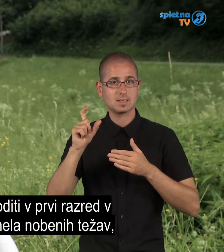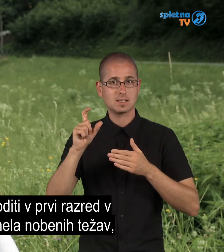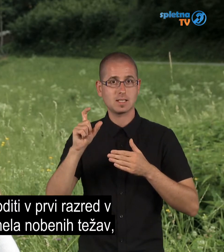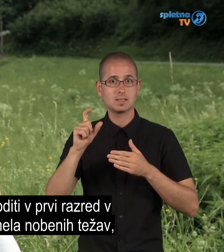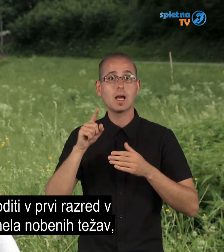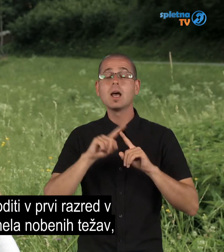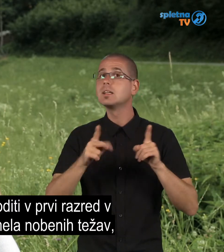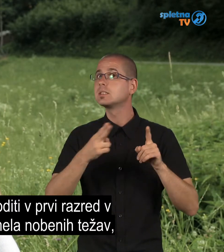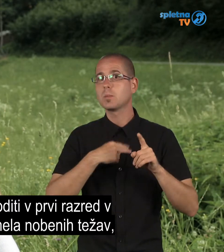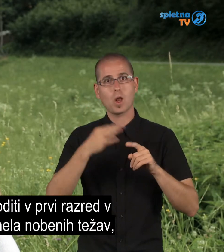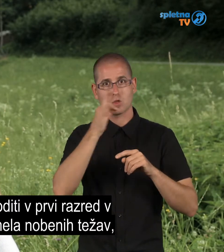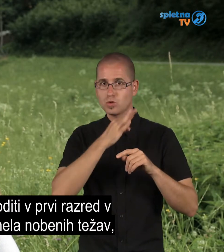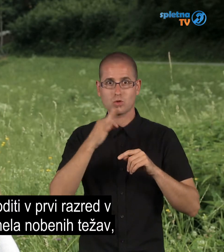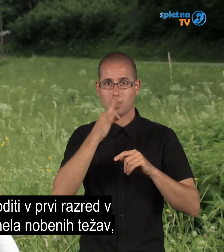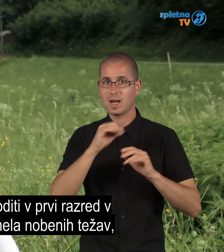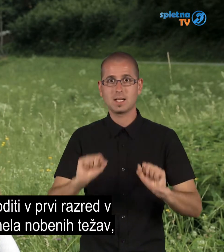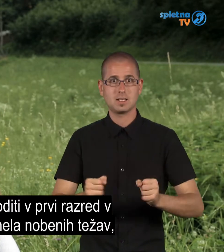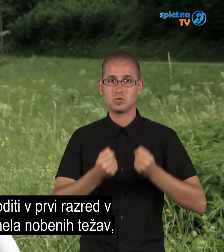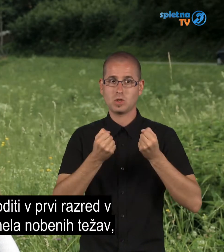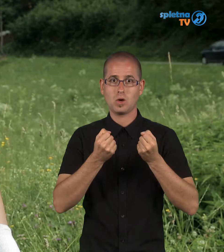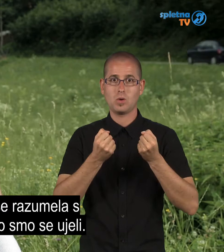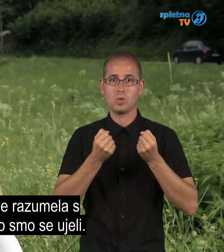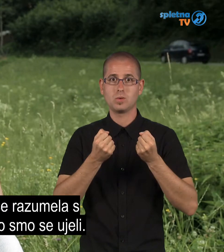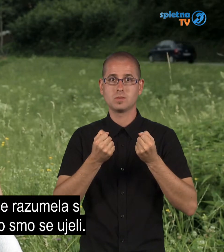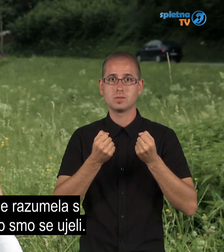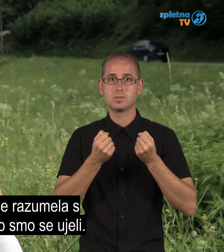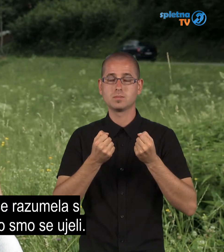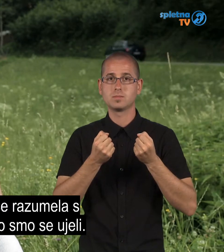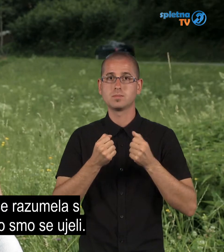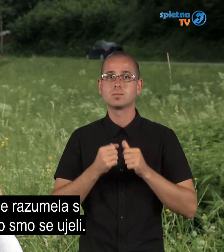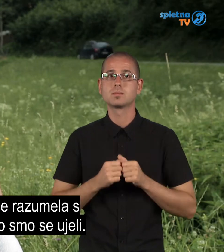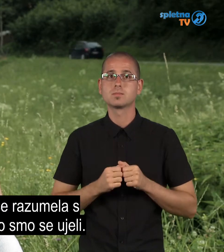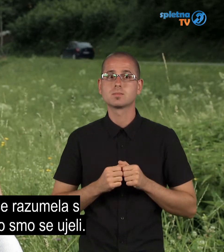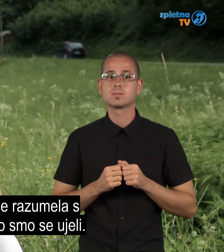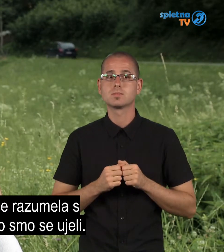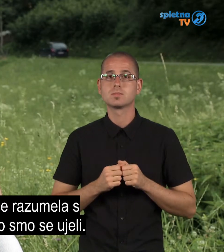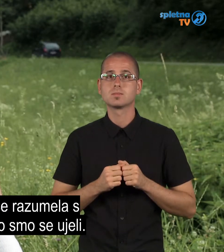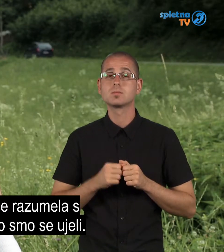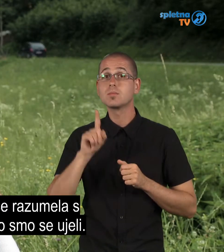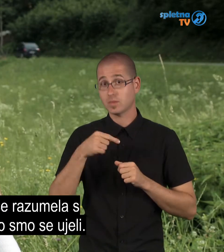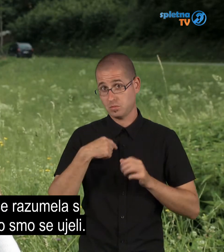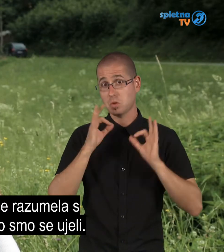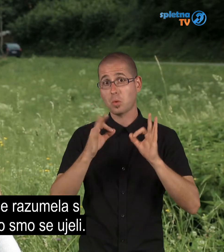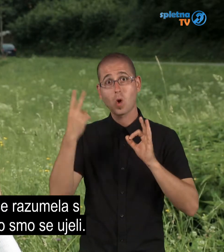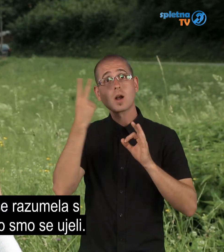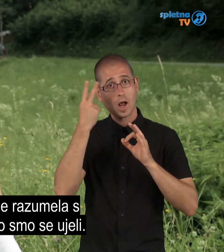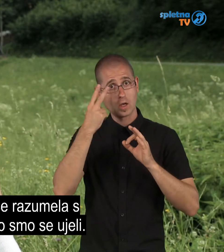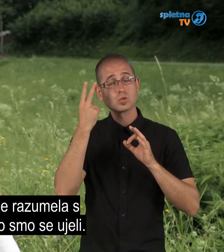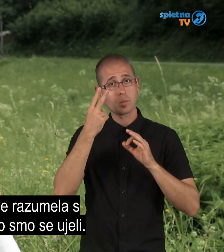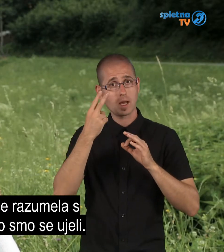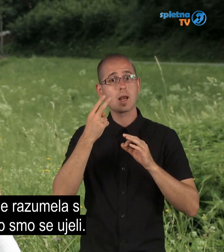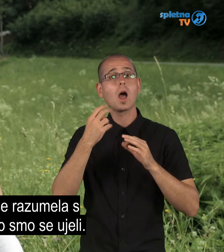Drežnici, nisem imela nobenih težav in sem dobro